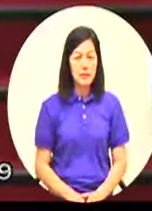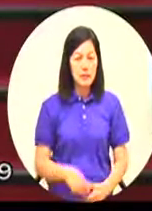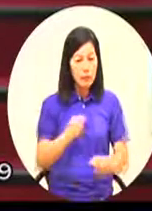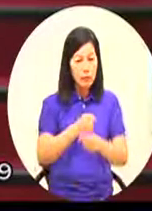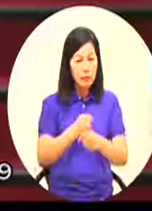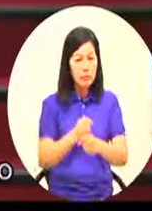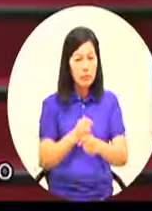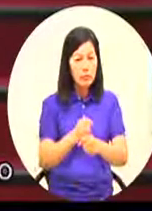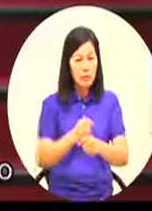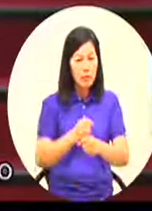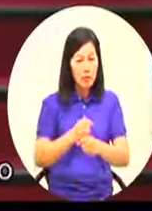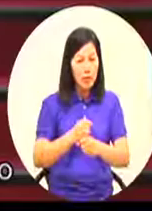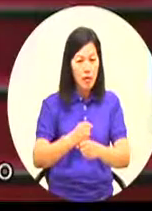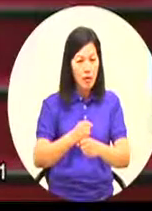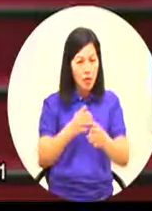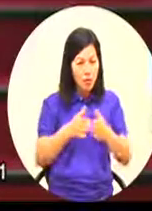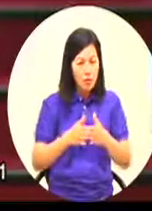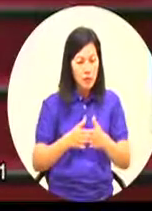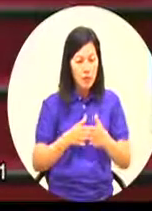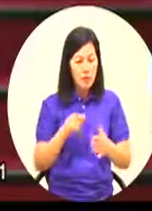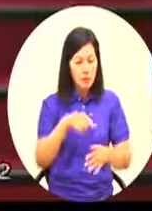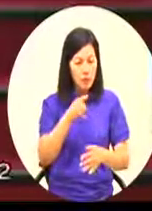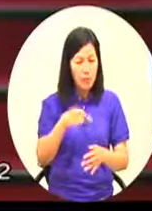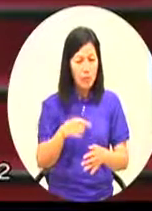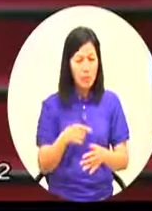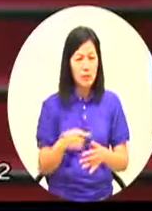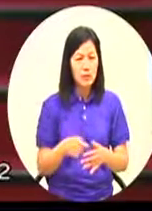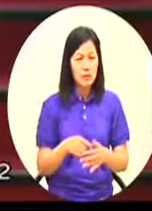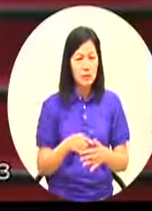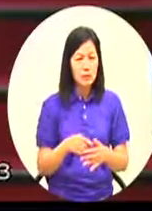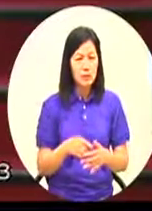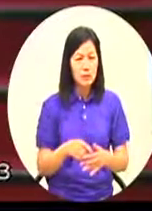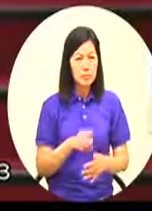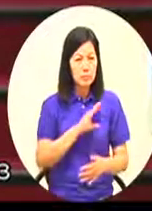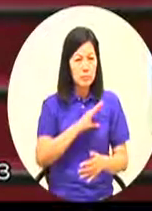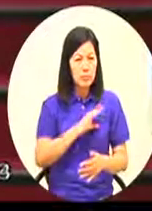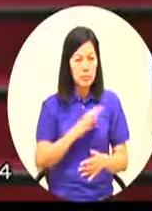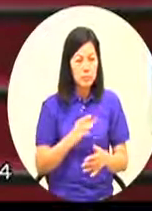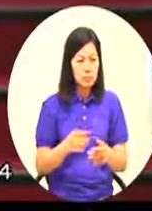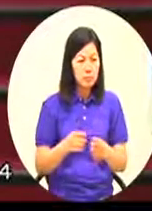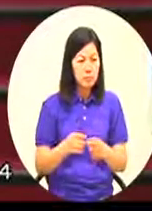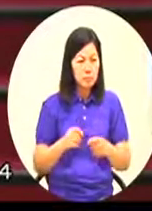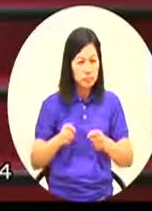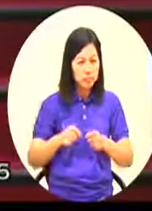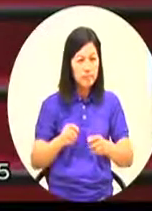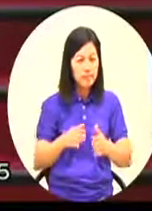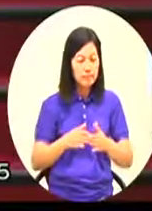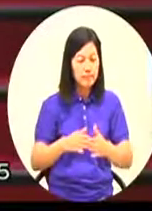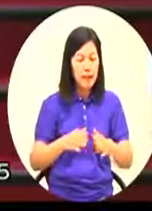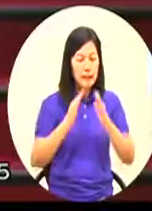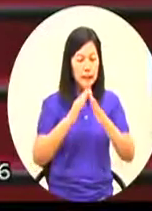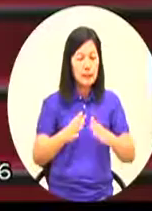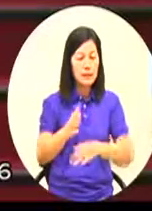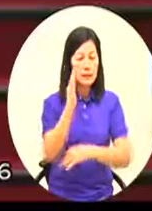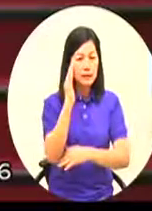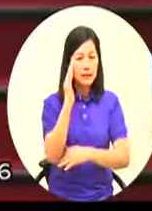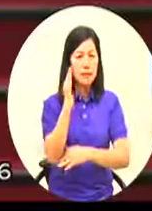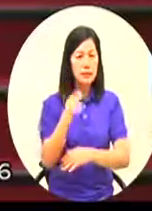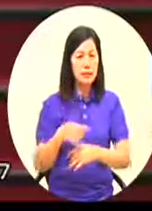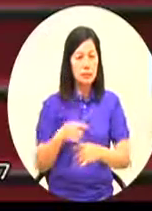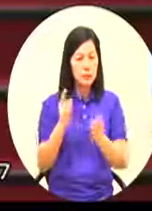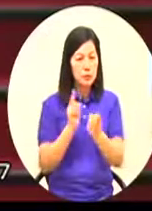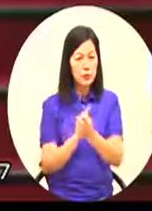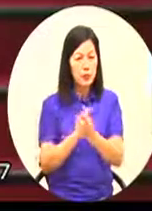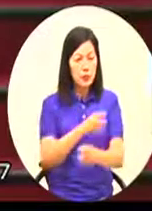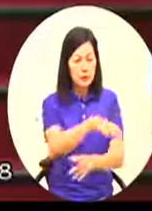个需求下，当然我们要的是农乳了哦，所以也感谢市政府有这样对我们